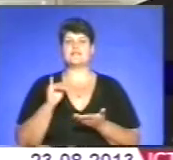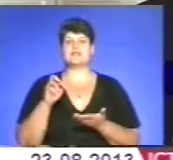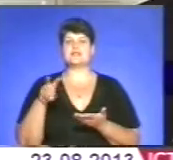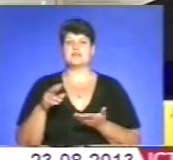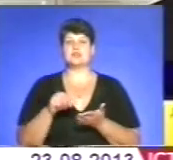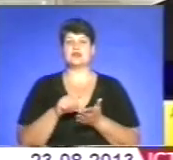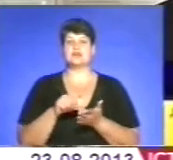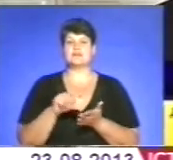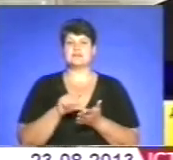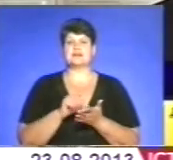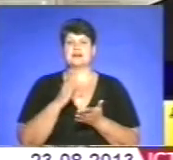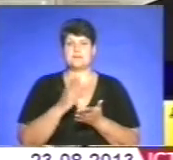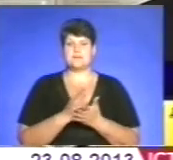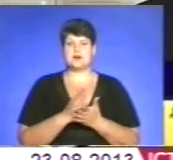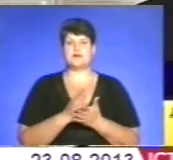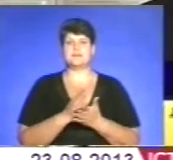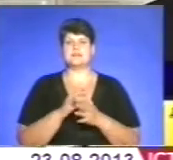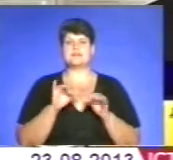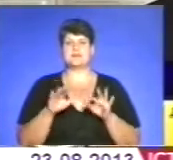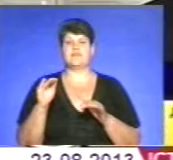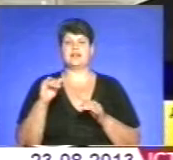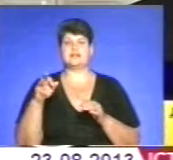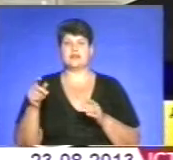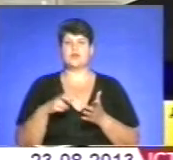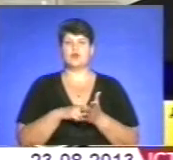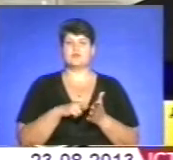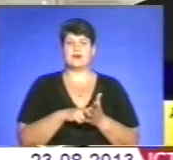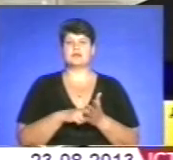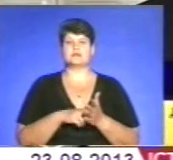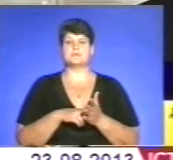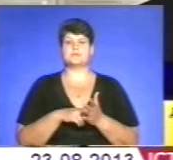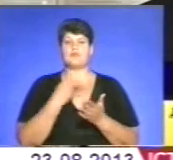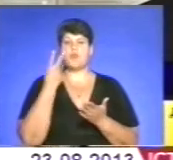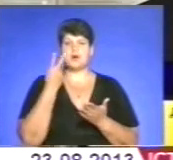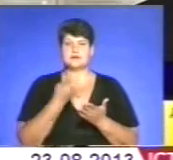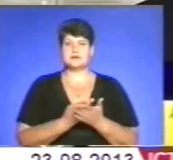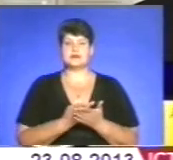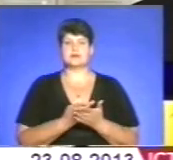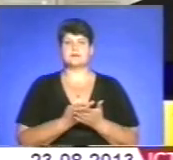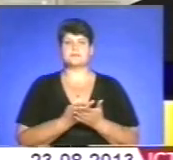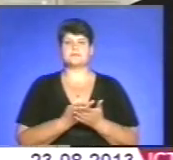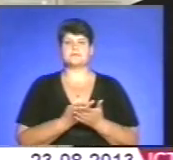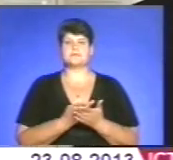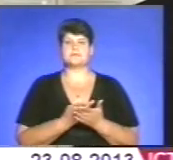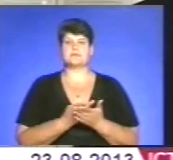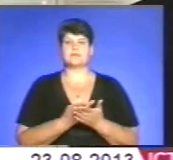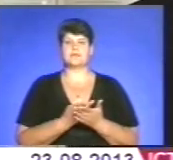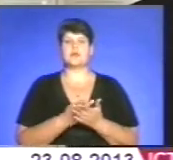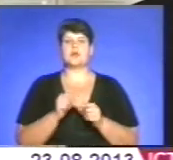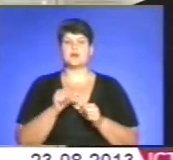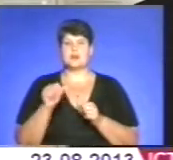меті засобами філателії, а також конвертами показати деякі сторінки